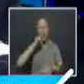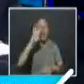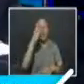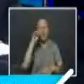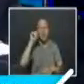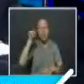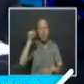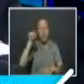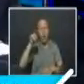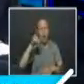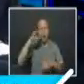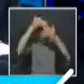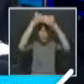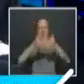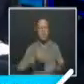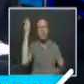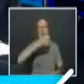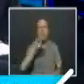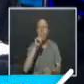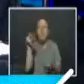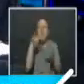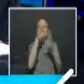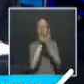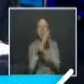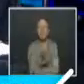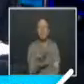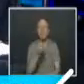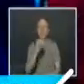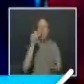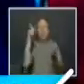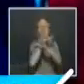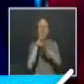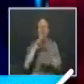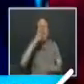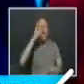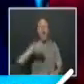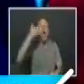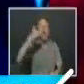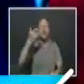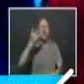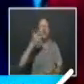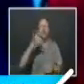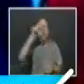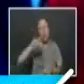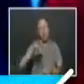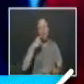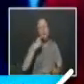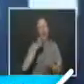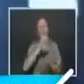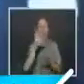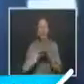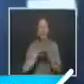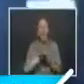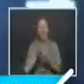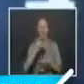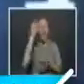ממי הם מתחבים? ממי הם מתחבים? איך יכול להיות שבן אדם שאומר, אין כלום, לא היה כלום, ואני זכאי והכל